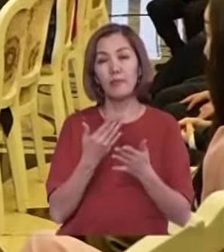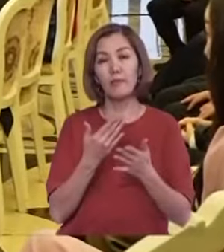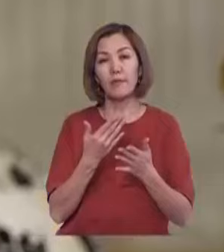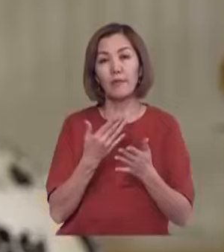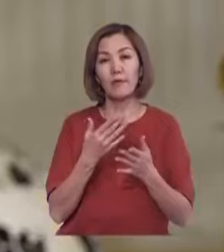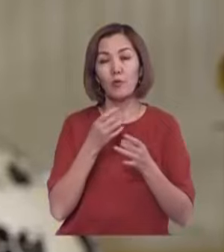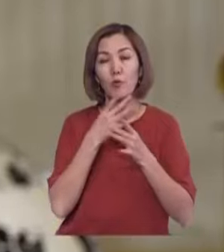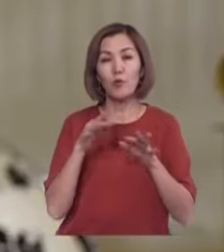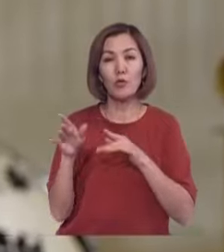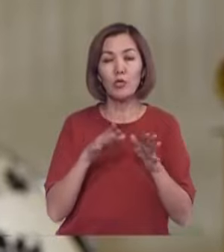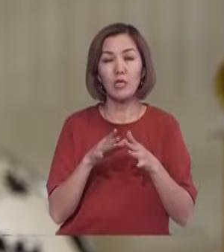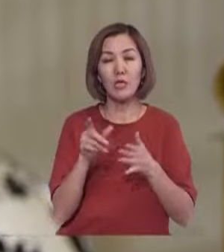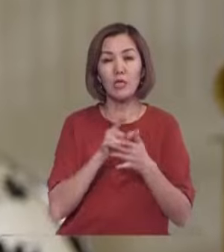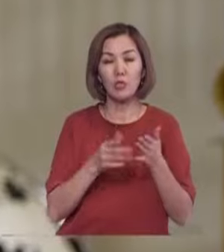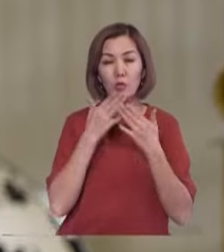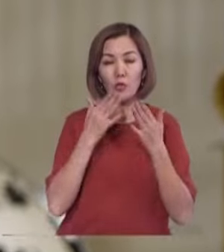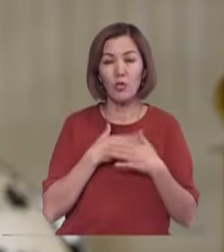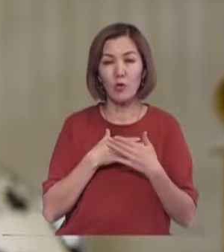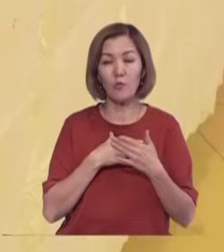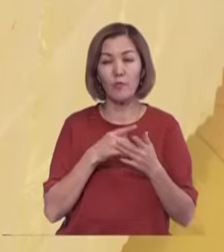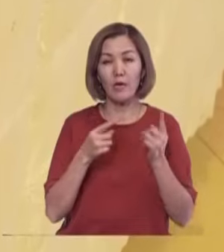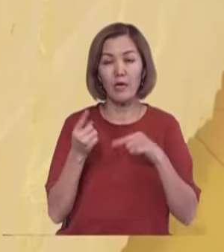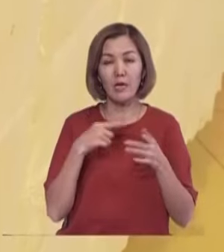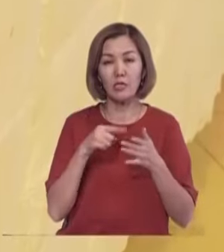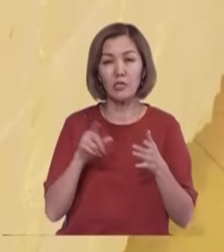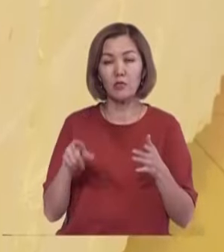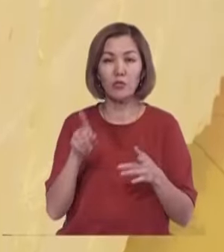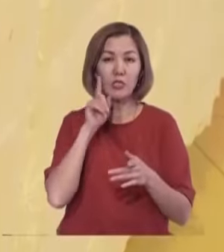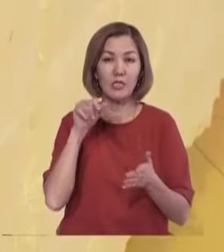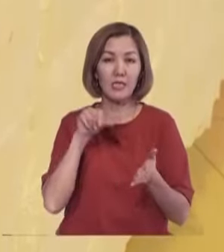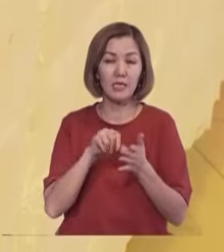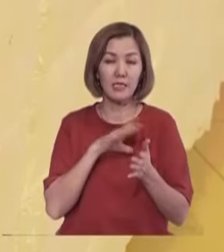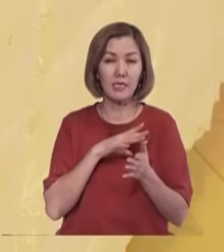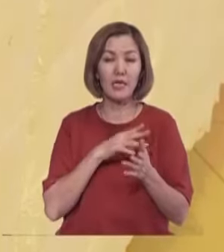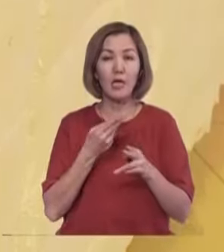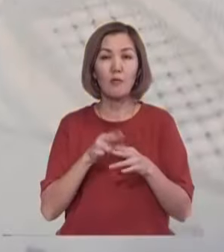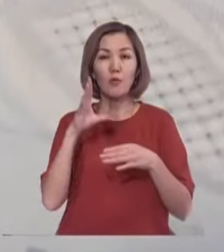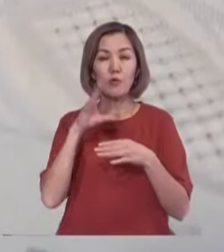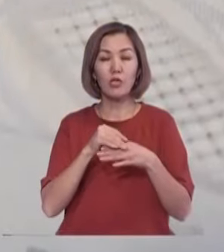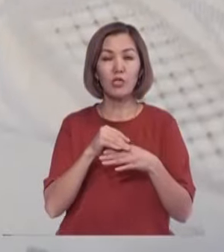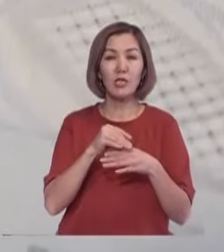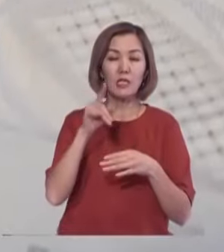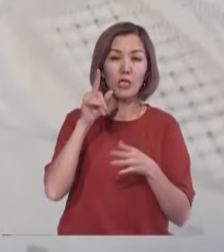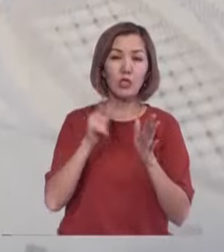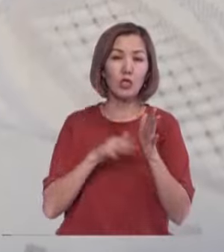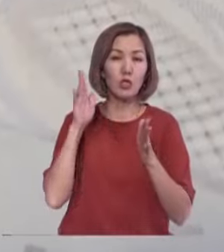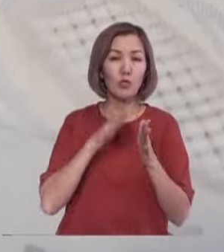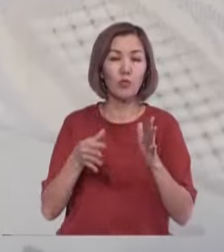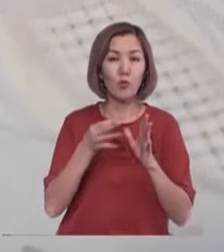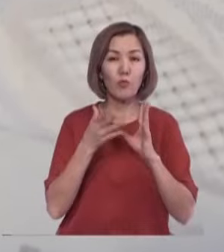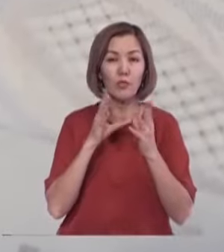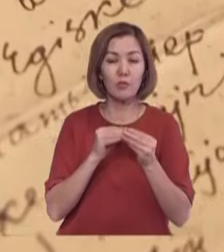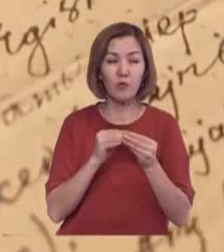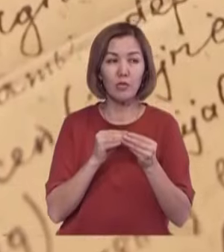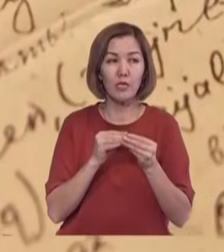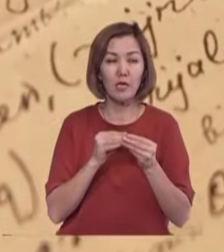шараға аймақтың жырсүйер қауымы, ақын жазушылар мен жас дарындар қатысты. Бұл кеш Жетісу өлкесіндегі есімі елге мәлім